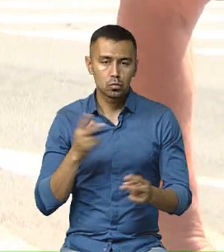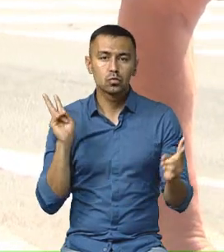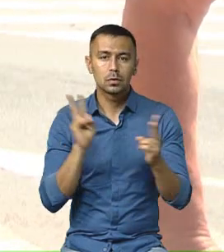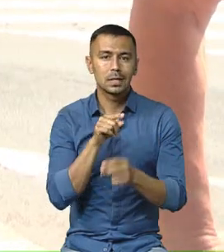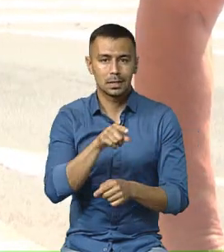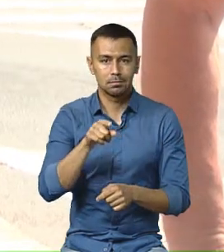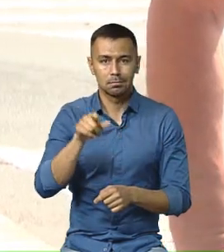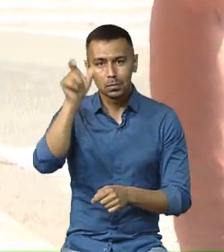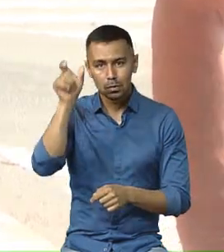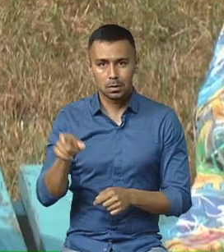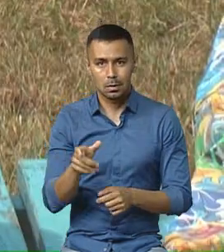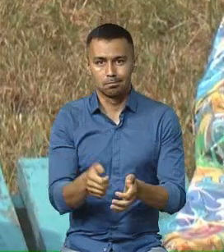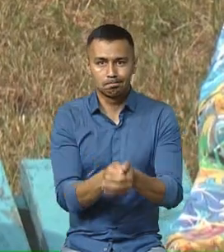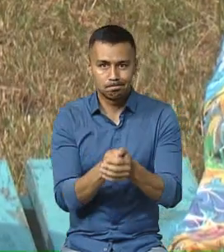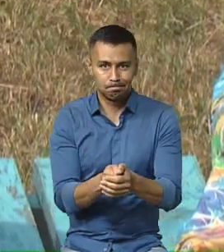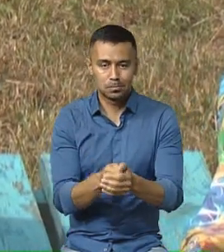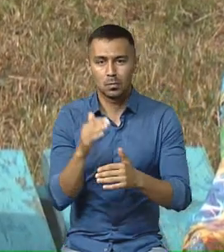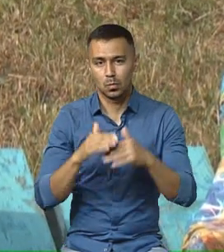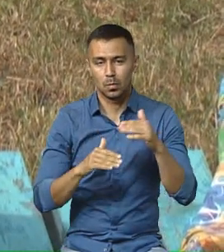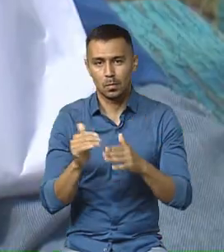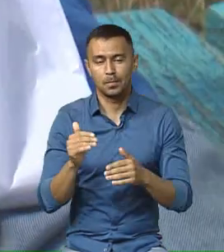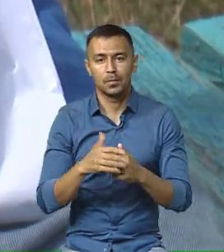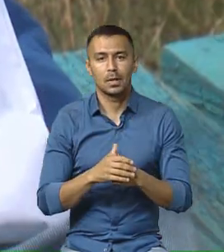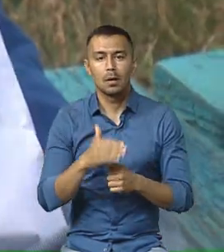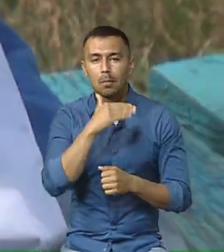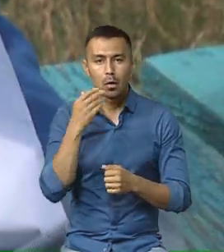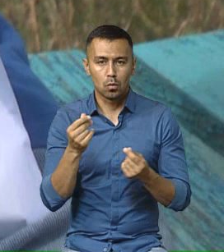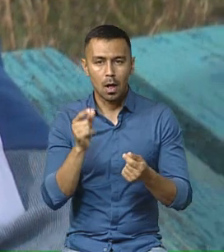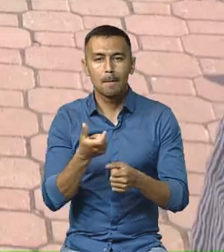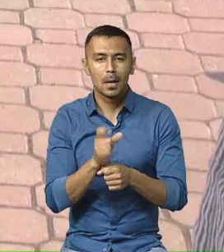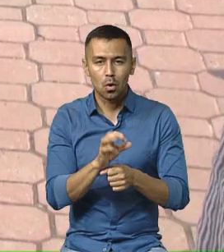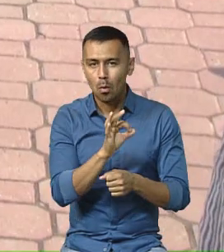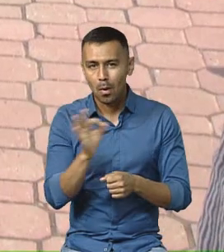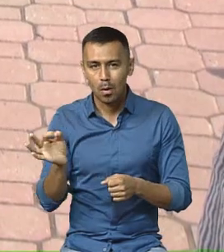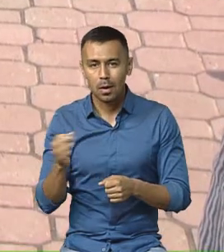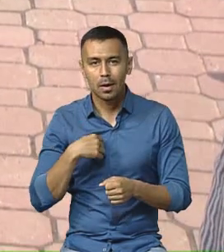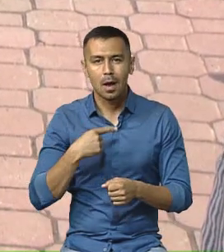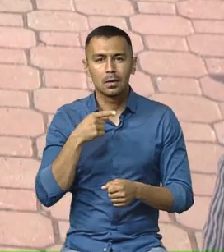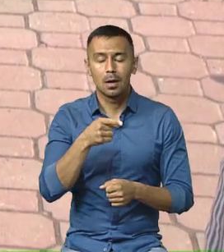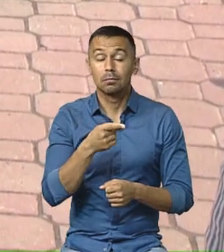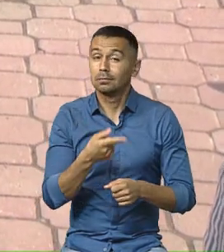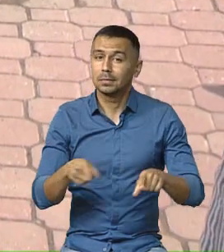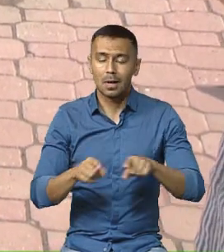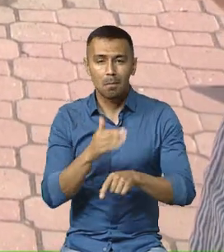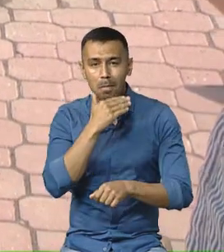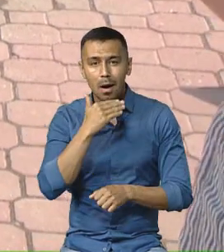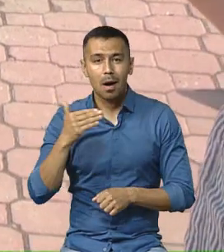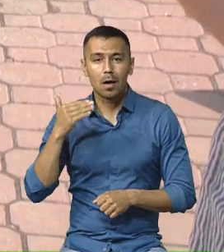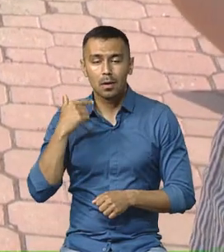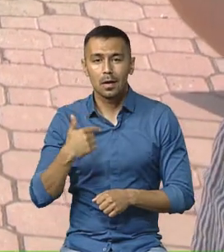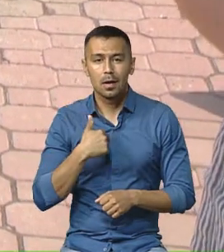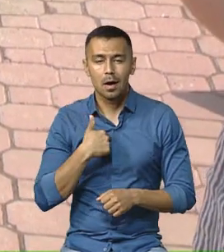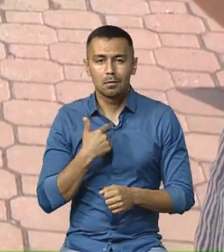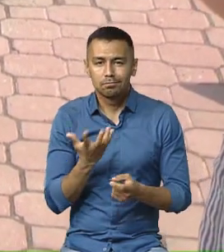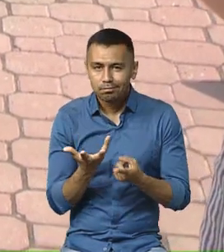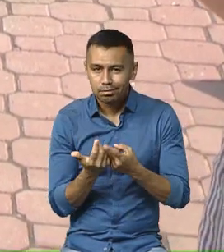цим дядею і пожати йому руку. У конверті Макара чимало банкнот, але більше копійок. Їх там так багато, я